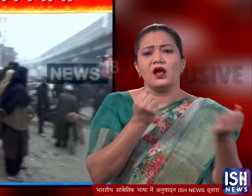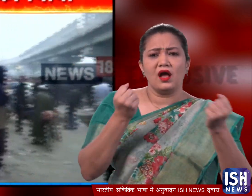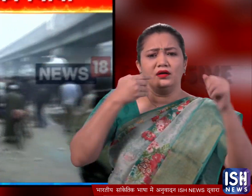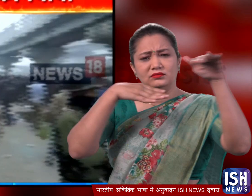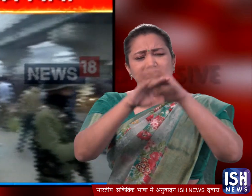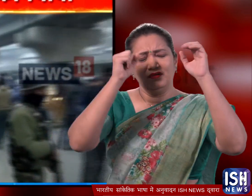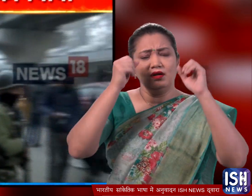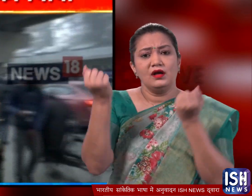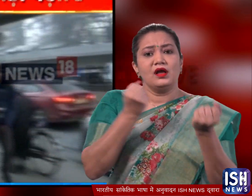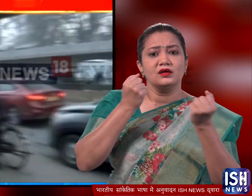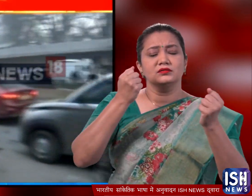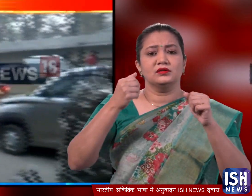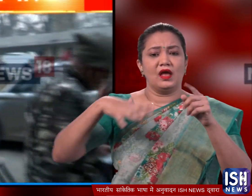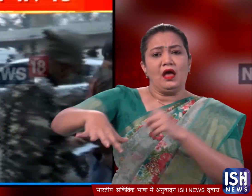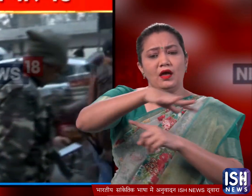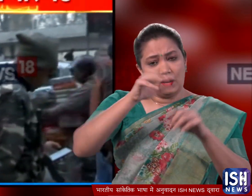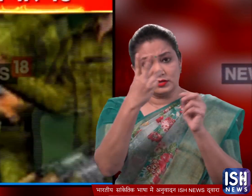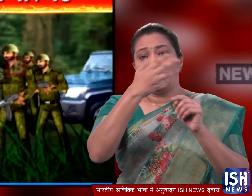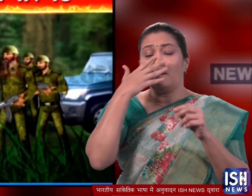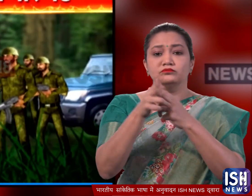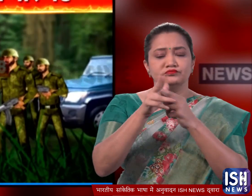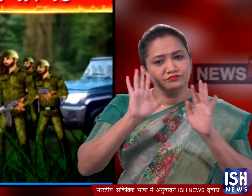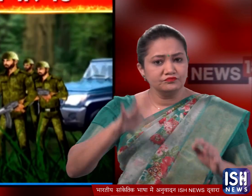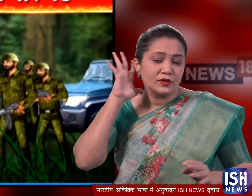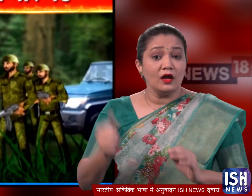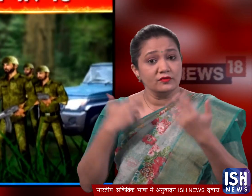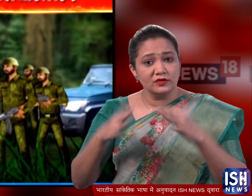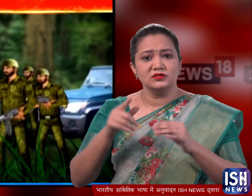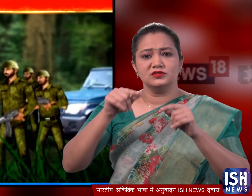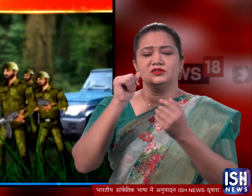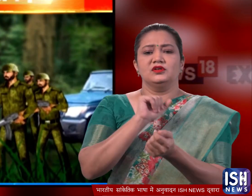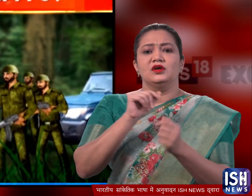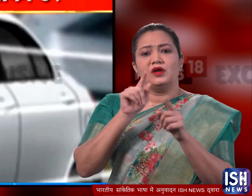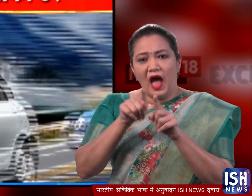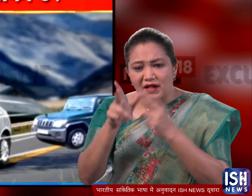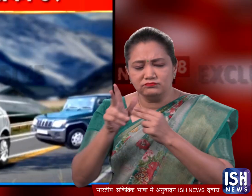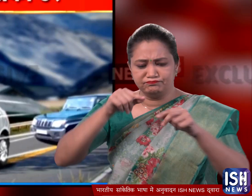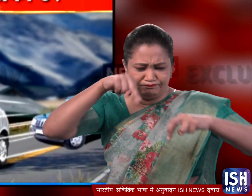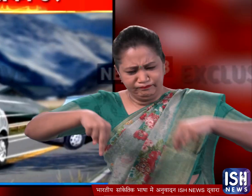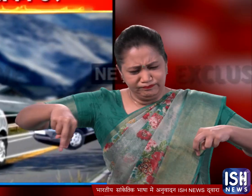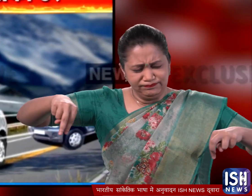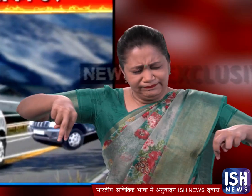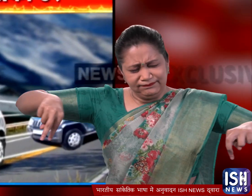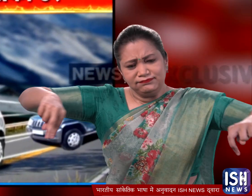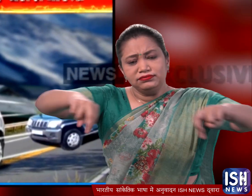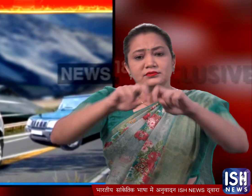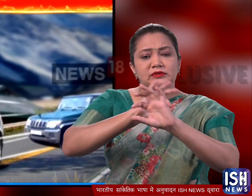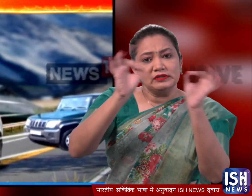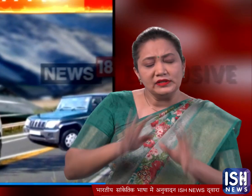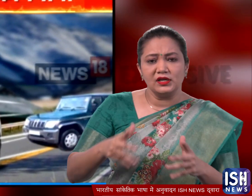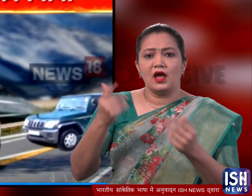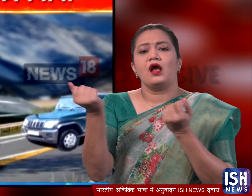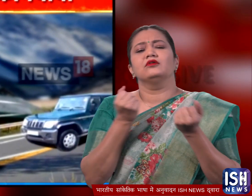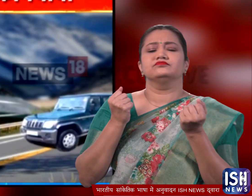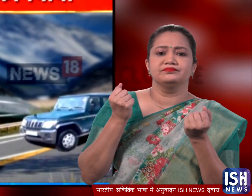में सवार होकर 3 आतंकी इलाके से गुजरने वाले हैं। इसके बाद जवानों ने इलाके की घेराबंदी कर दी। कुछ देर में कार में सवार तीनों आतंकी